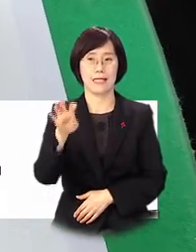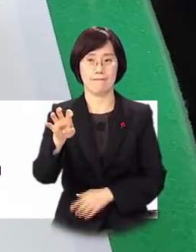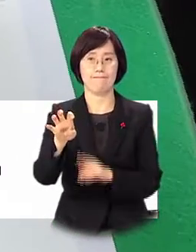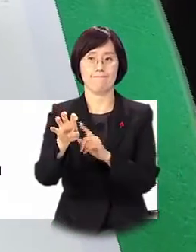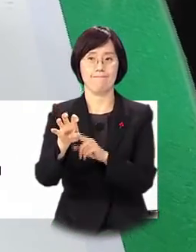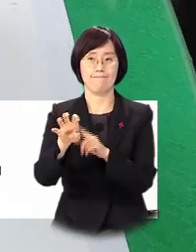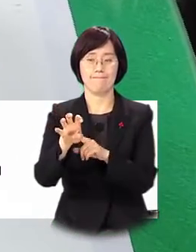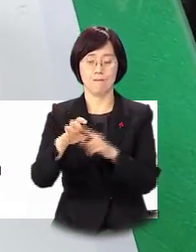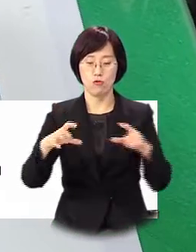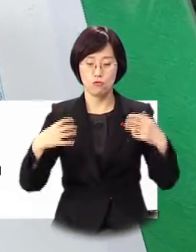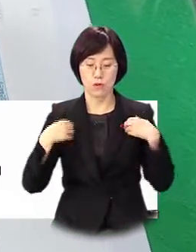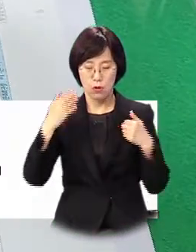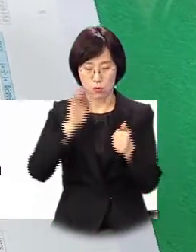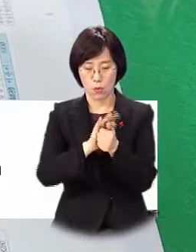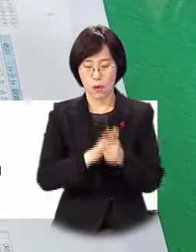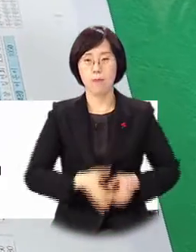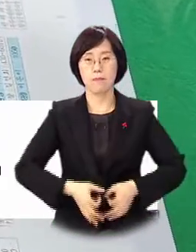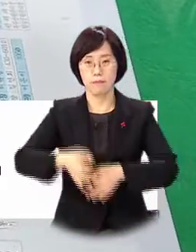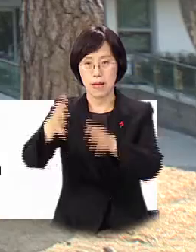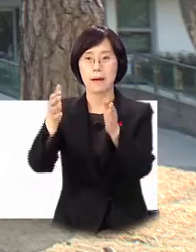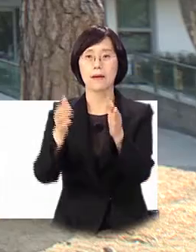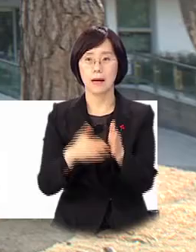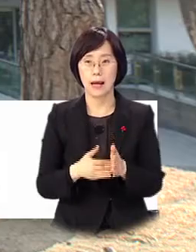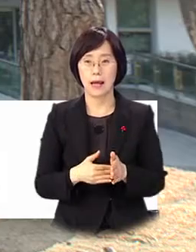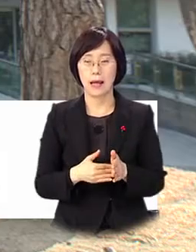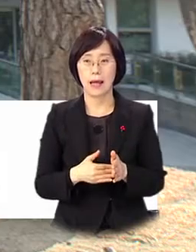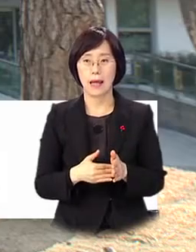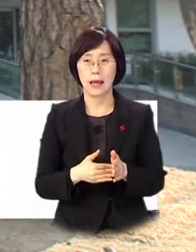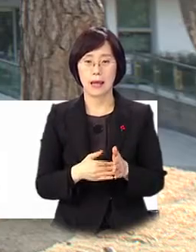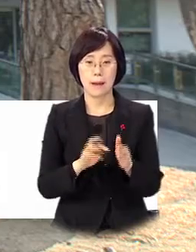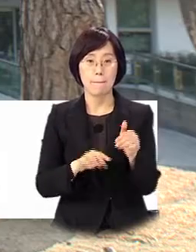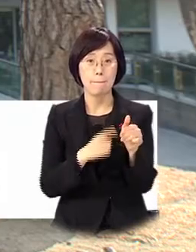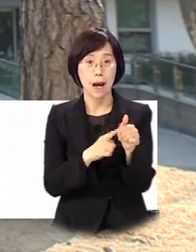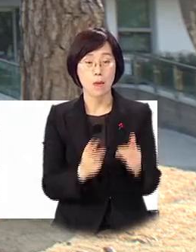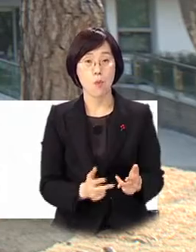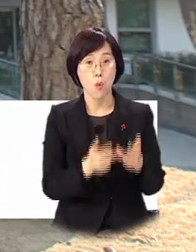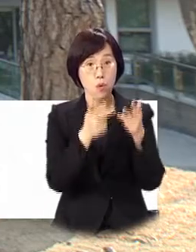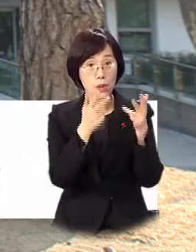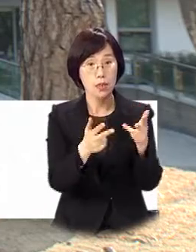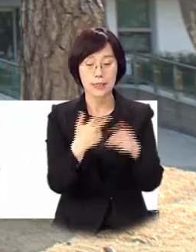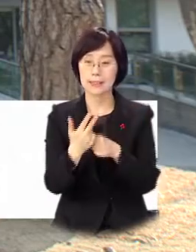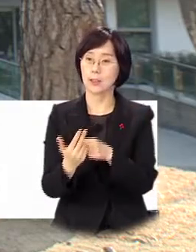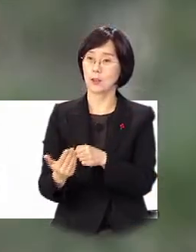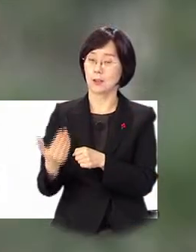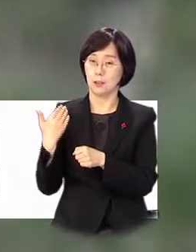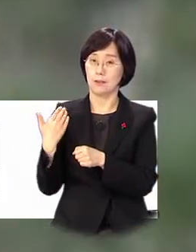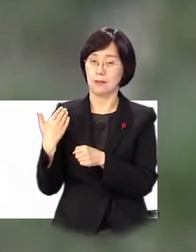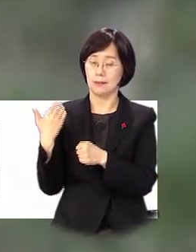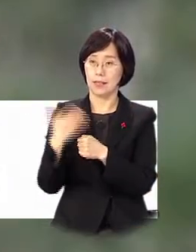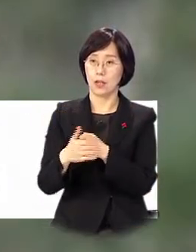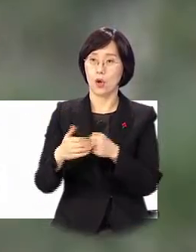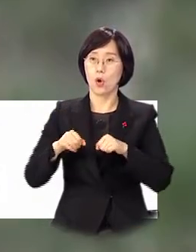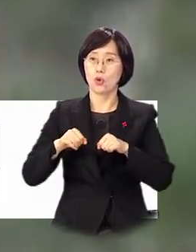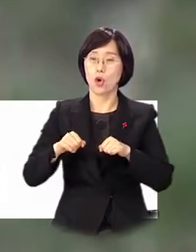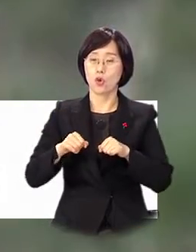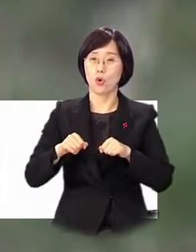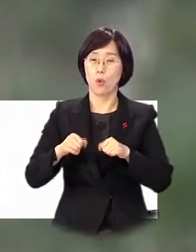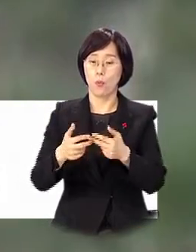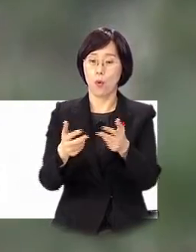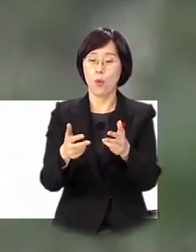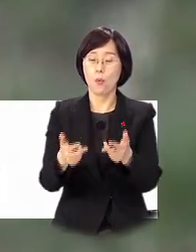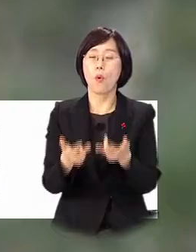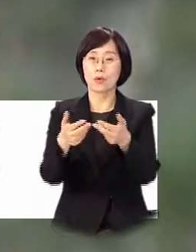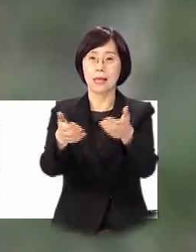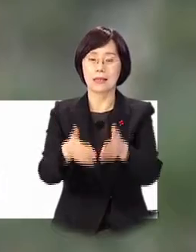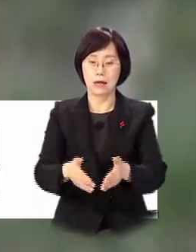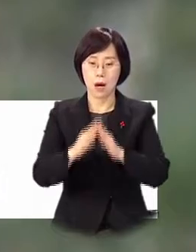5,540원을 구청에 기부했습니다. 마 씨의 봉사활동은 7년 전 대구환경미화원 봉사단을